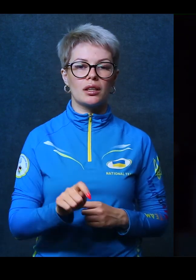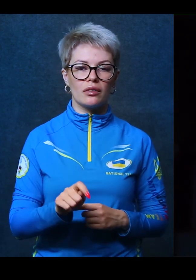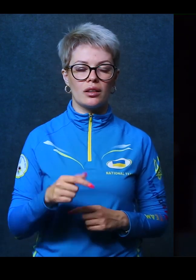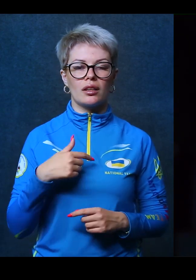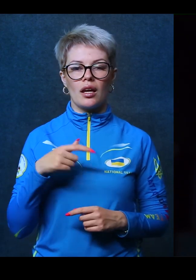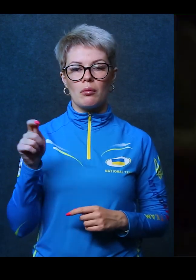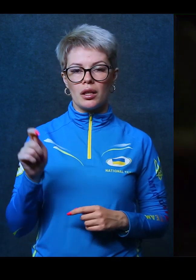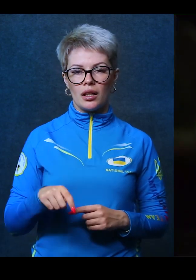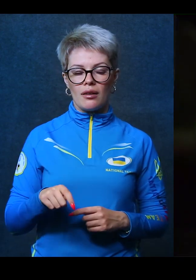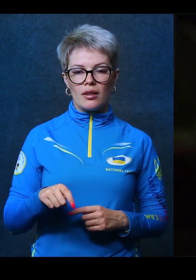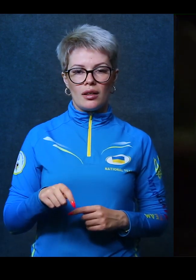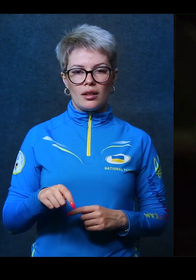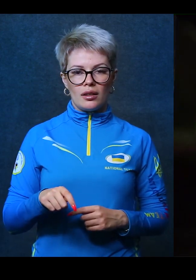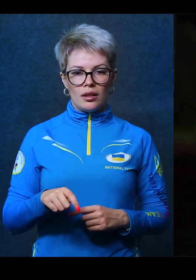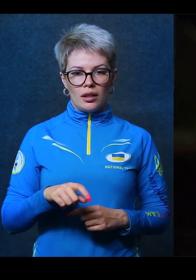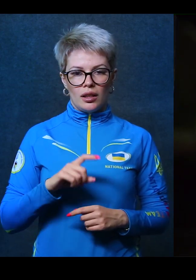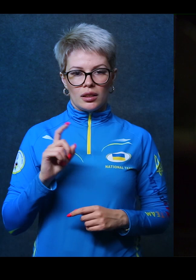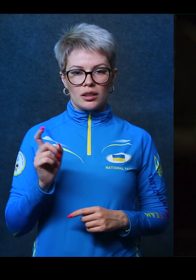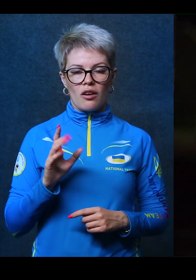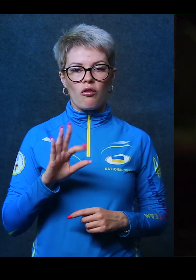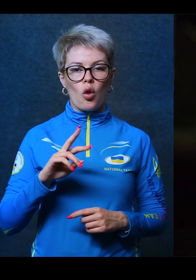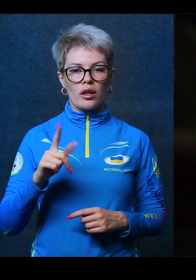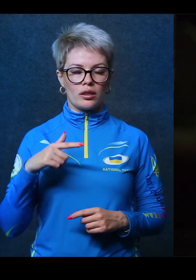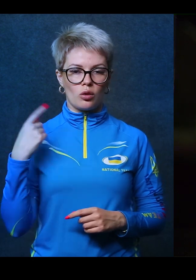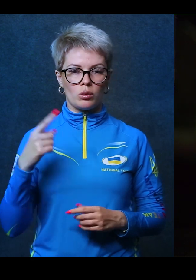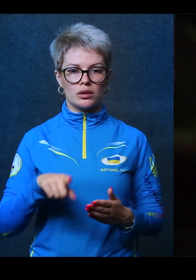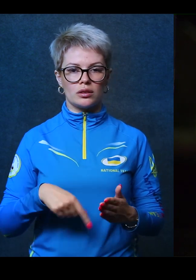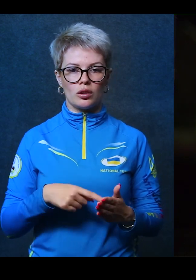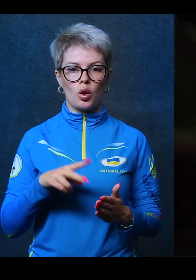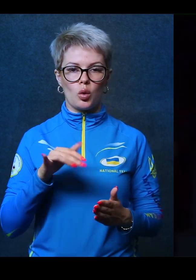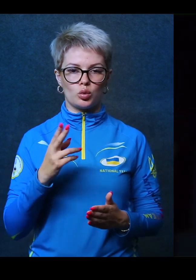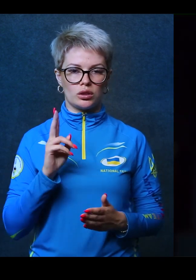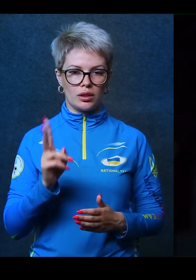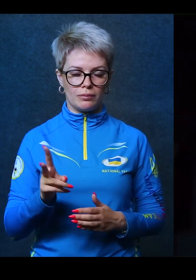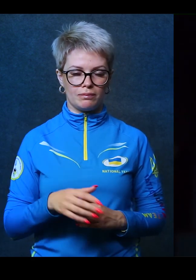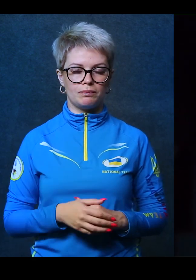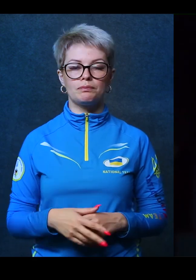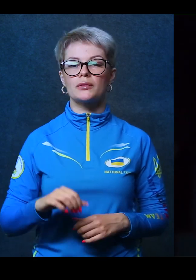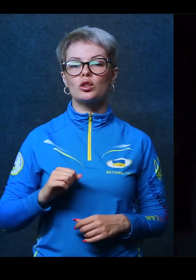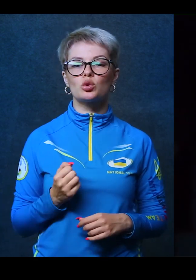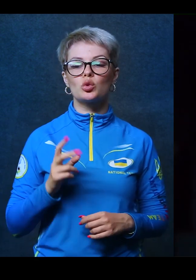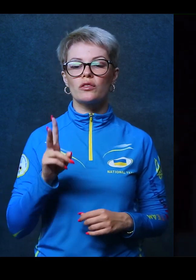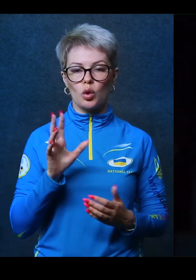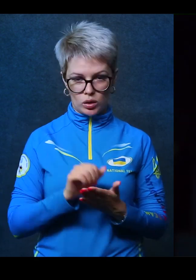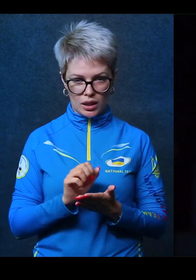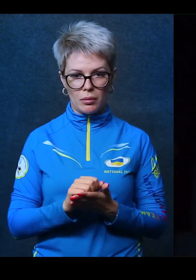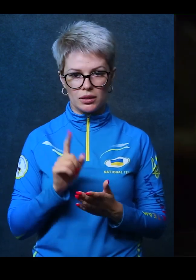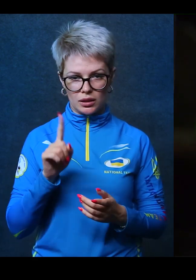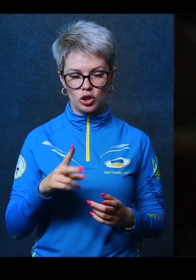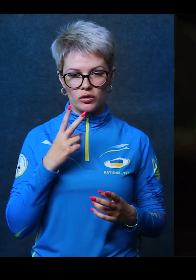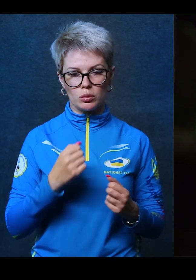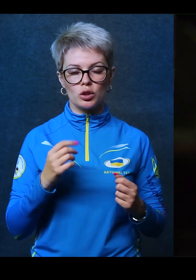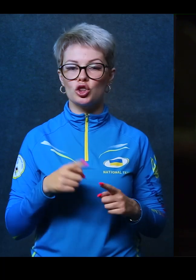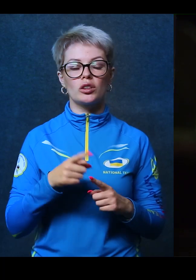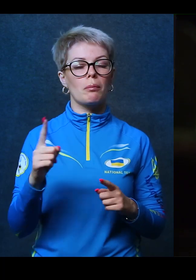на змагання? Я приїхав з Волинської області, місто Луцьк. з друзів хтось займається якимось видом спорту? Чи